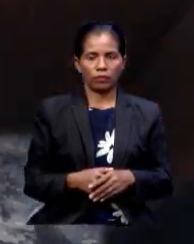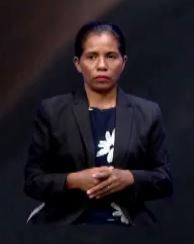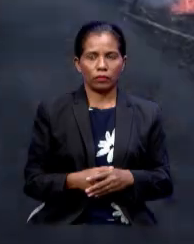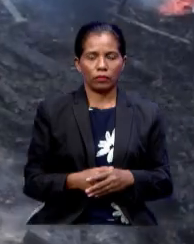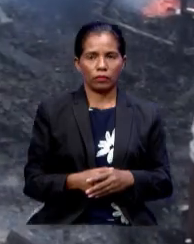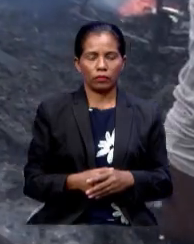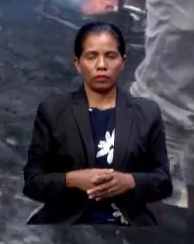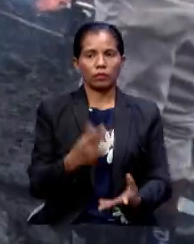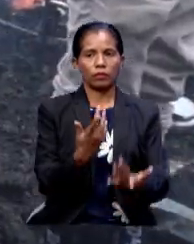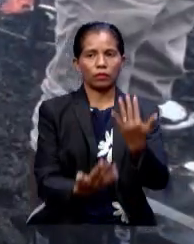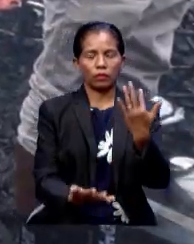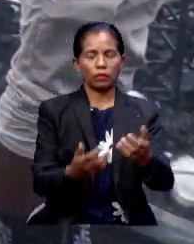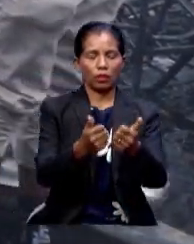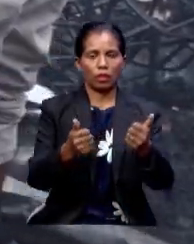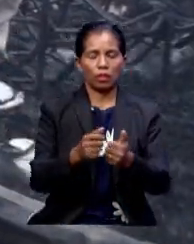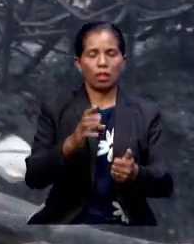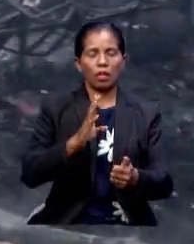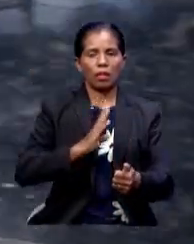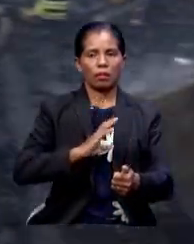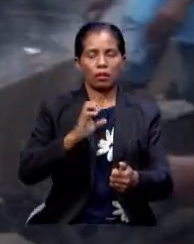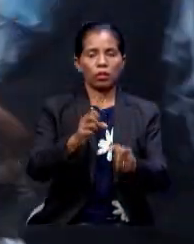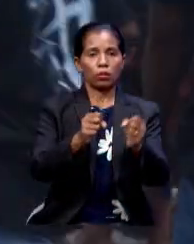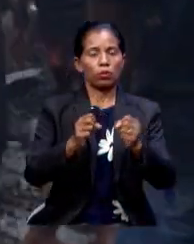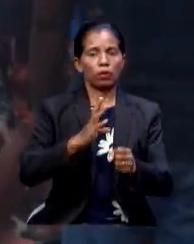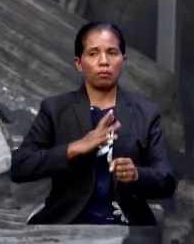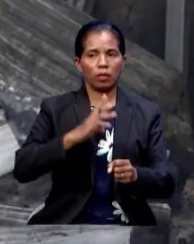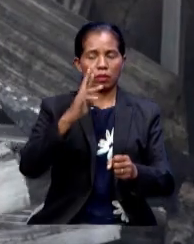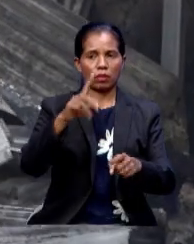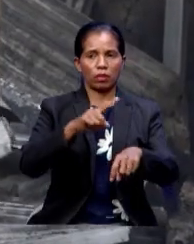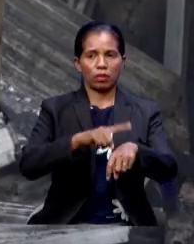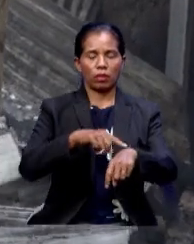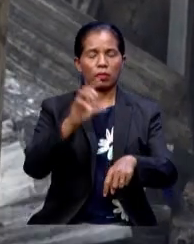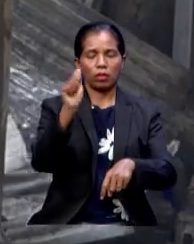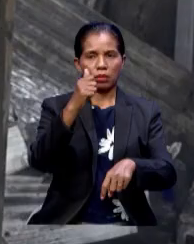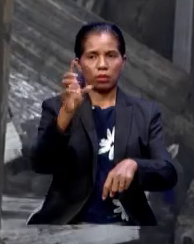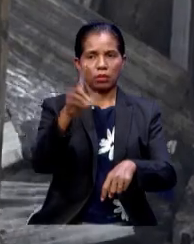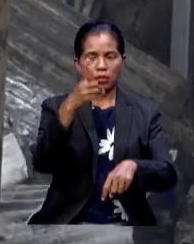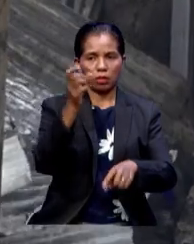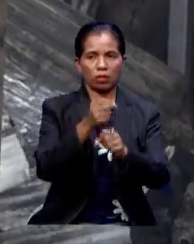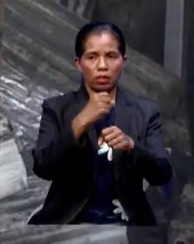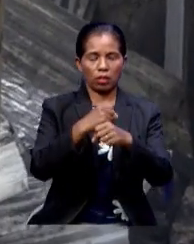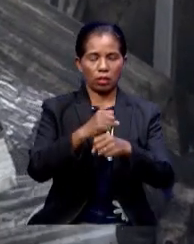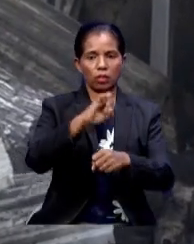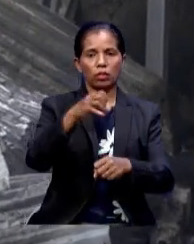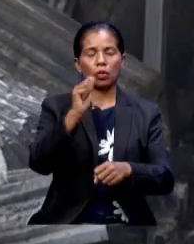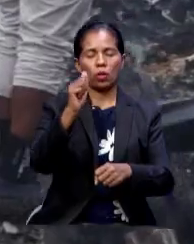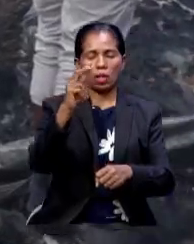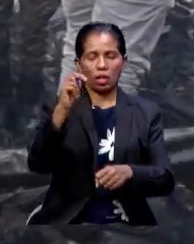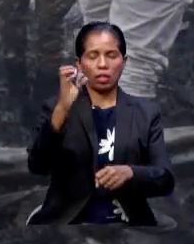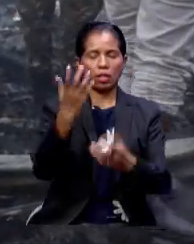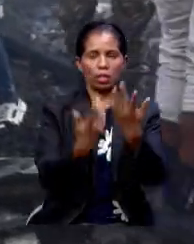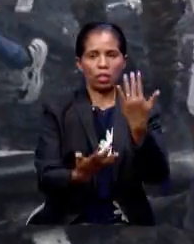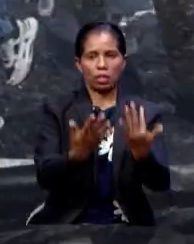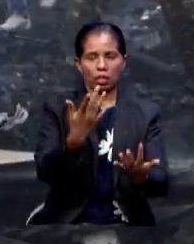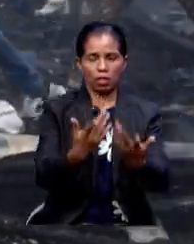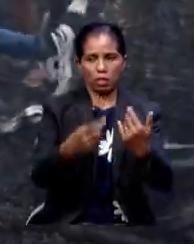Incêndio ini acontece em aldeia Becusi Centro, suku Becora, mais ou menos tuku sanulu dader, hudi resulta Joana Suarez retancar toda, tamba